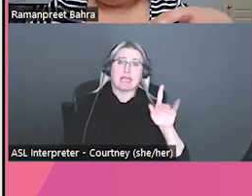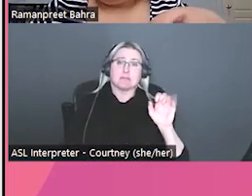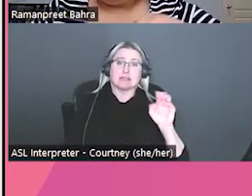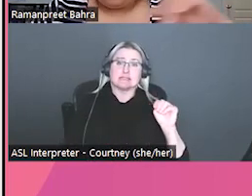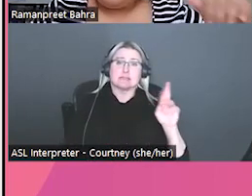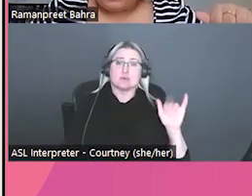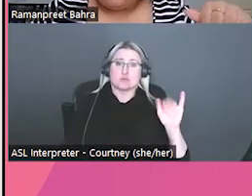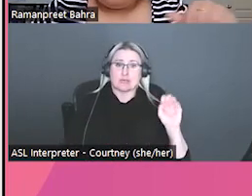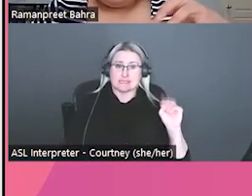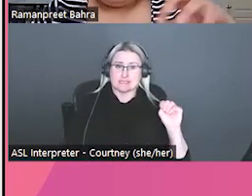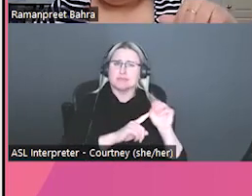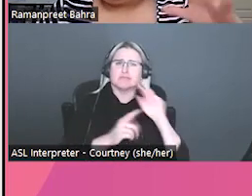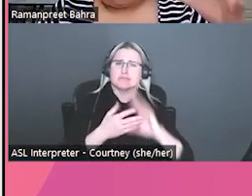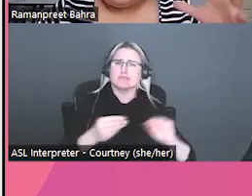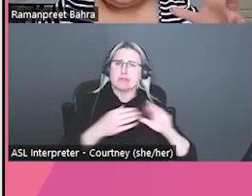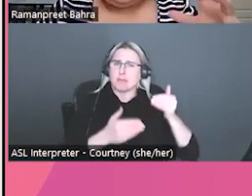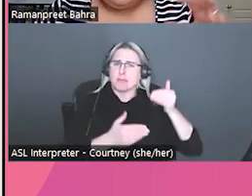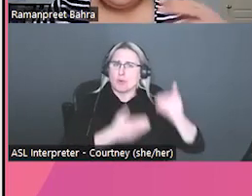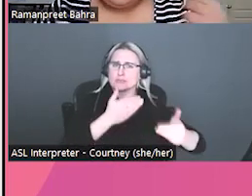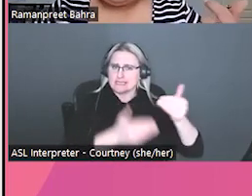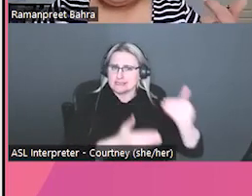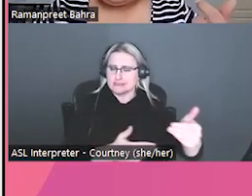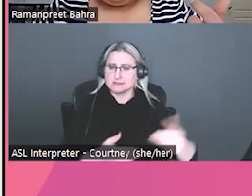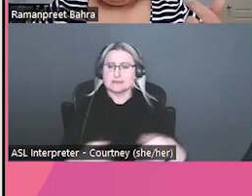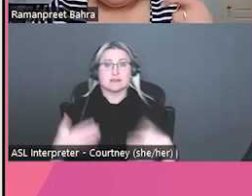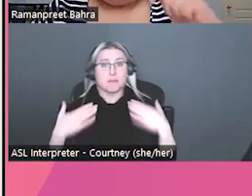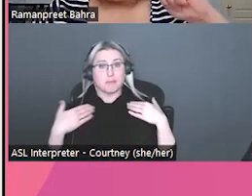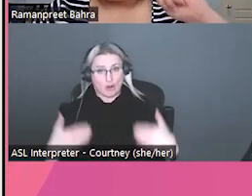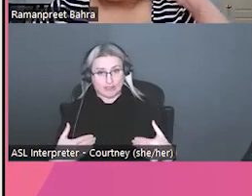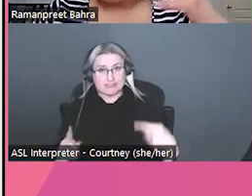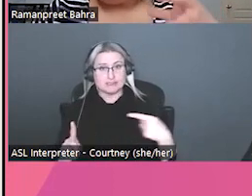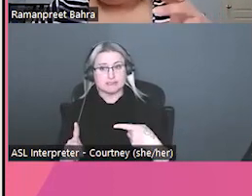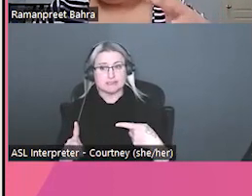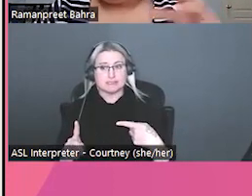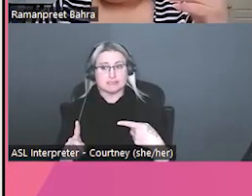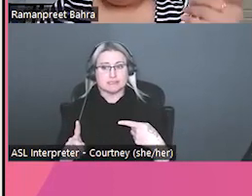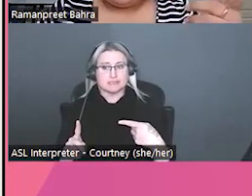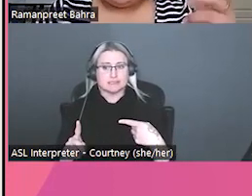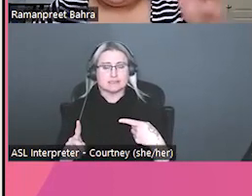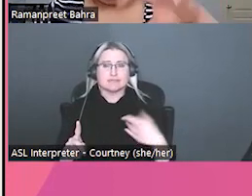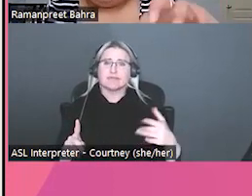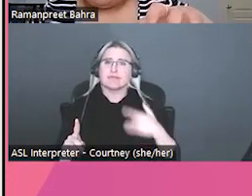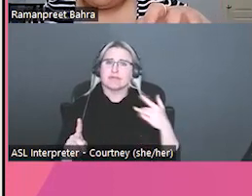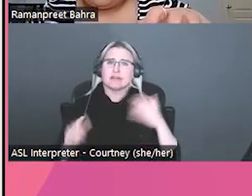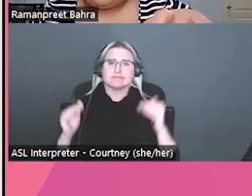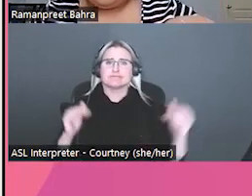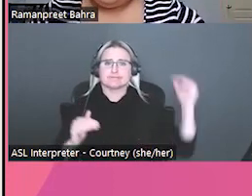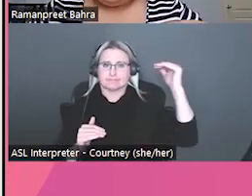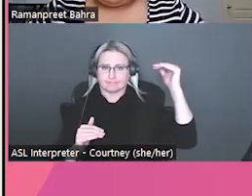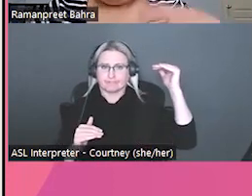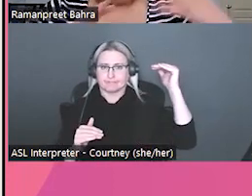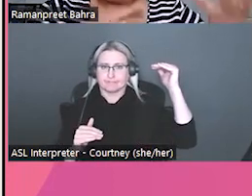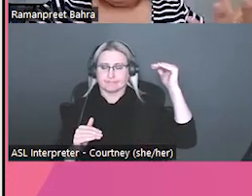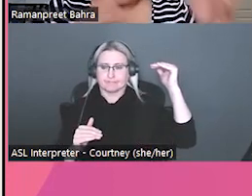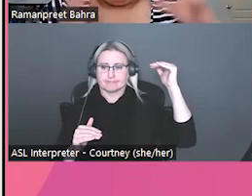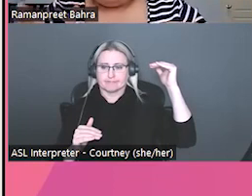cette question. Le racisme, par exemple, le capacitisme, les autres